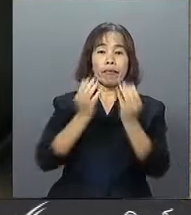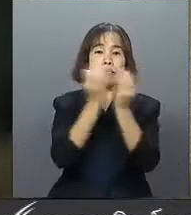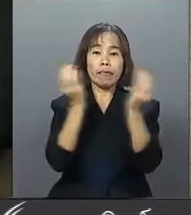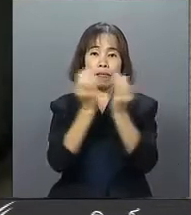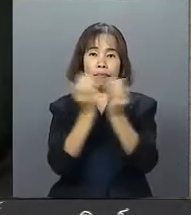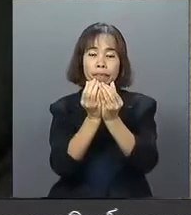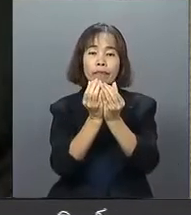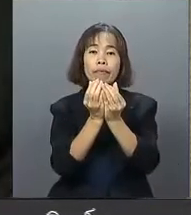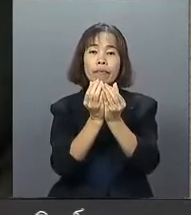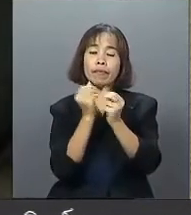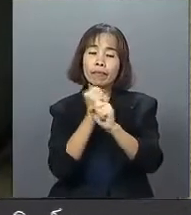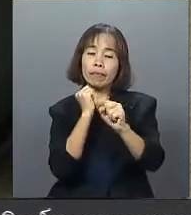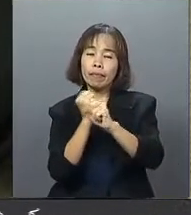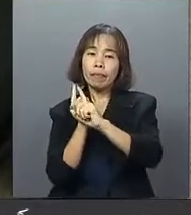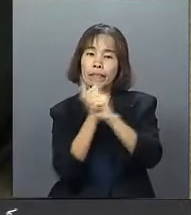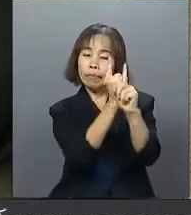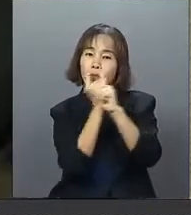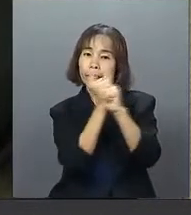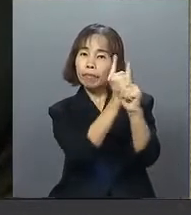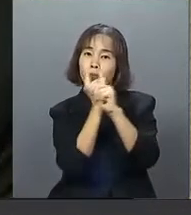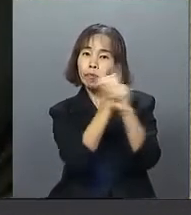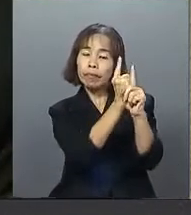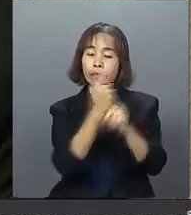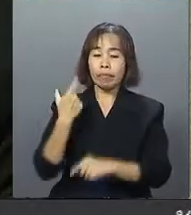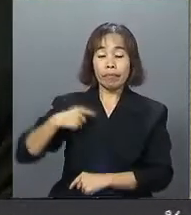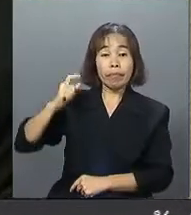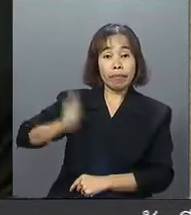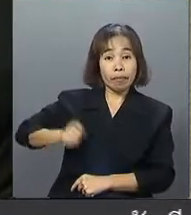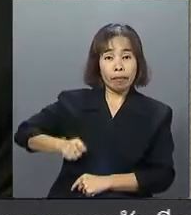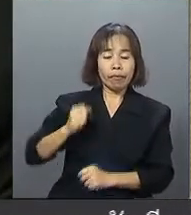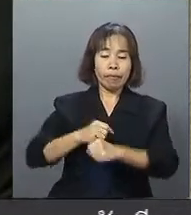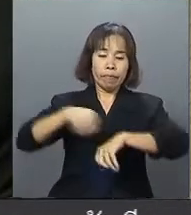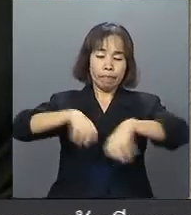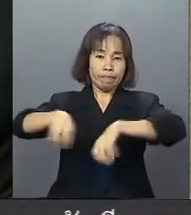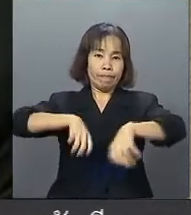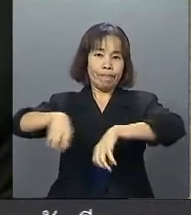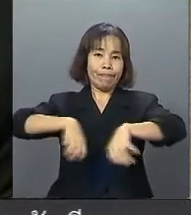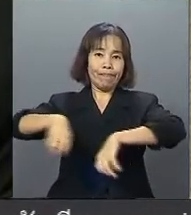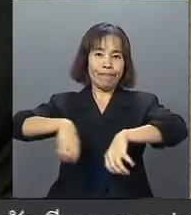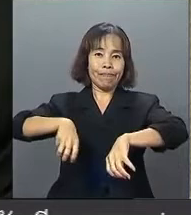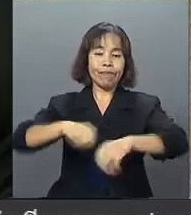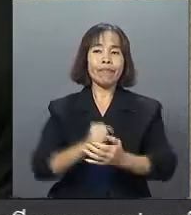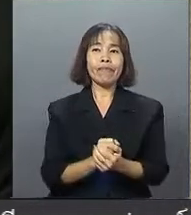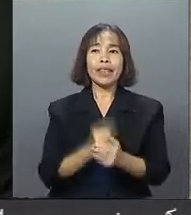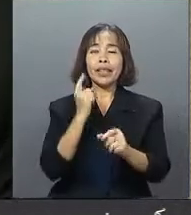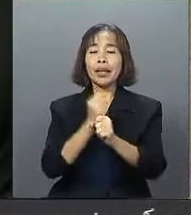คงอยู่เป็นรูปเป็นร่างตรงตามวัตถุประสงค์ที่จัด